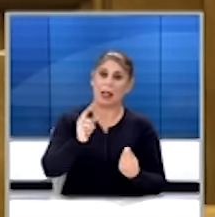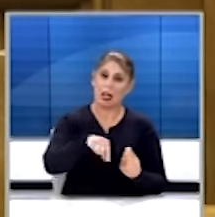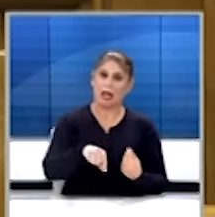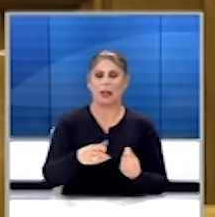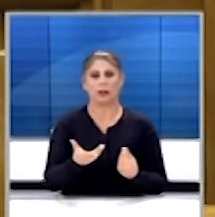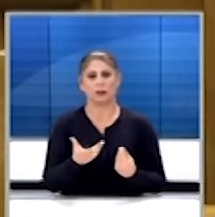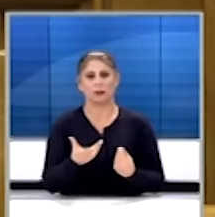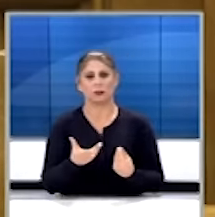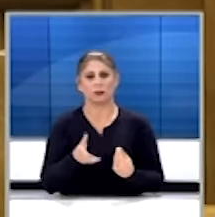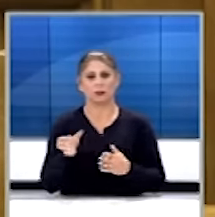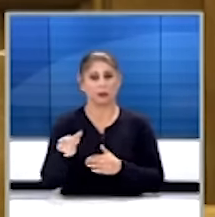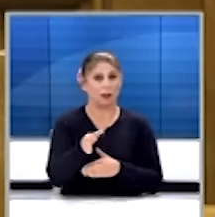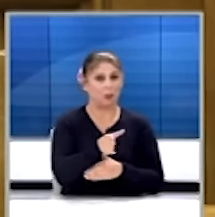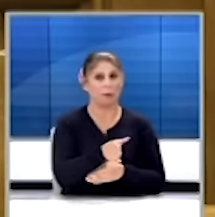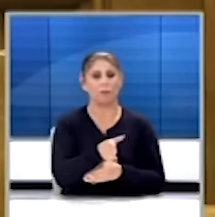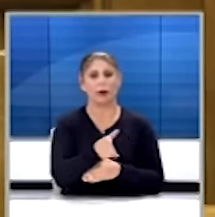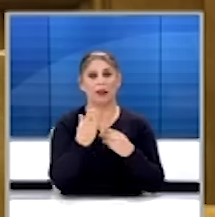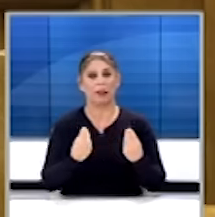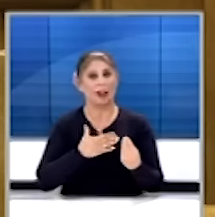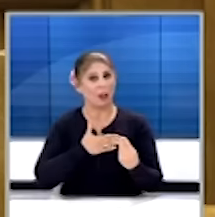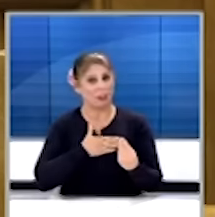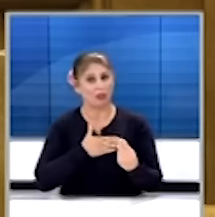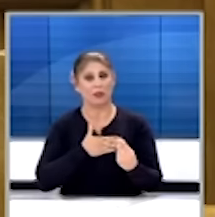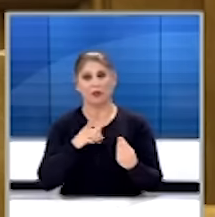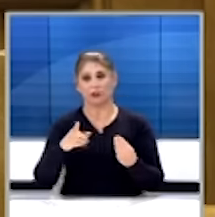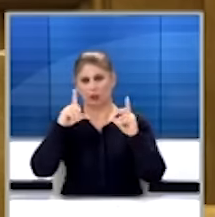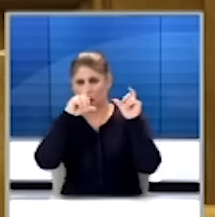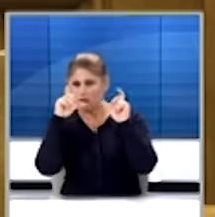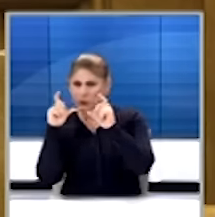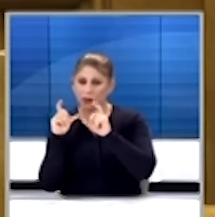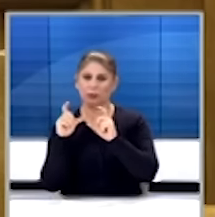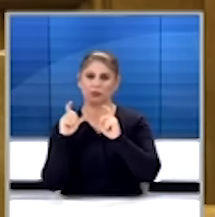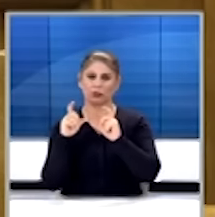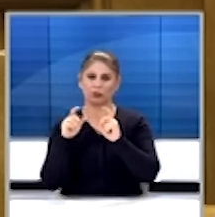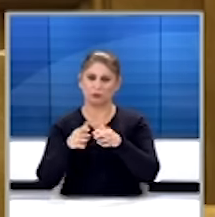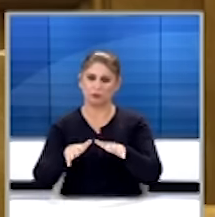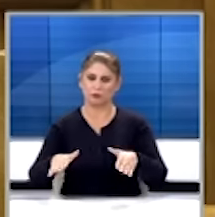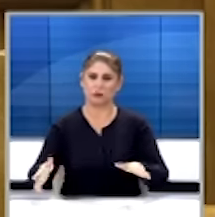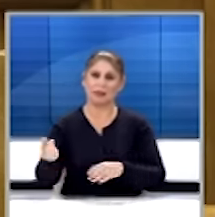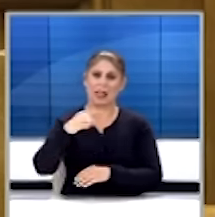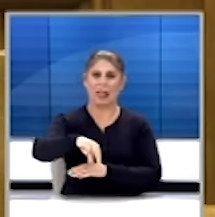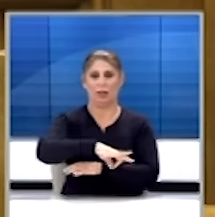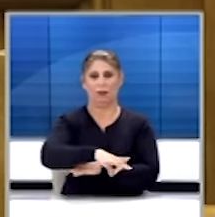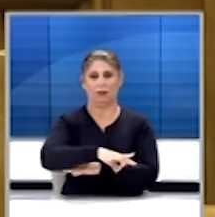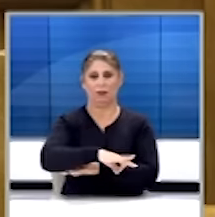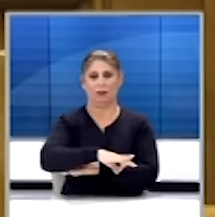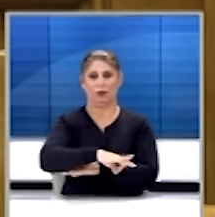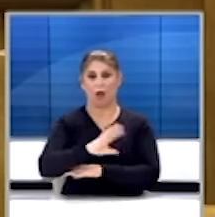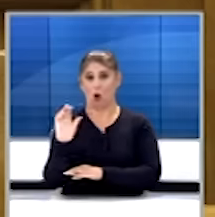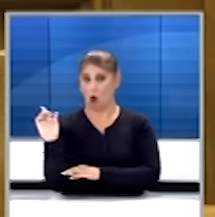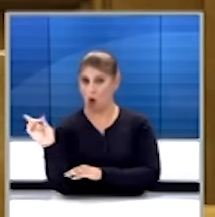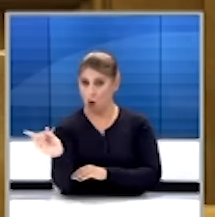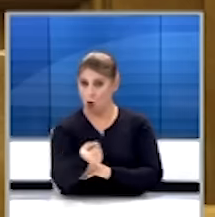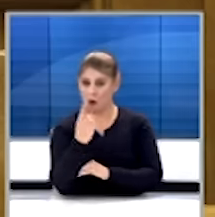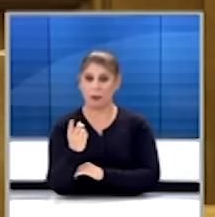για να πάνε διάφοροι καλοθελητές, παράγοντες, να φωτογραφηθούν και να προωθήσουν και άλλα σχέδια. Όλες